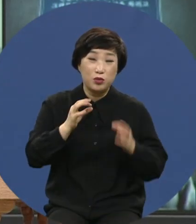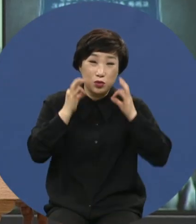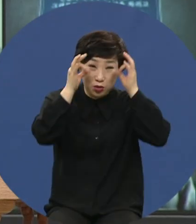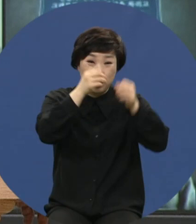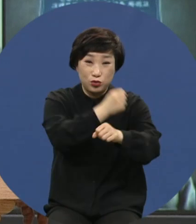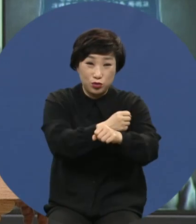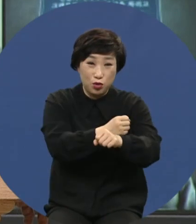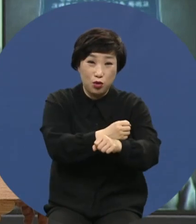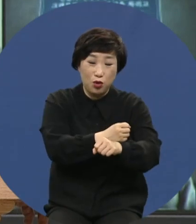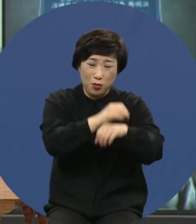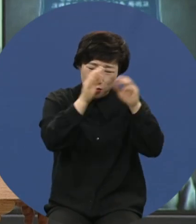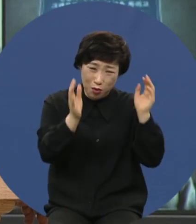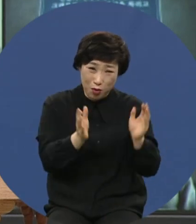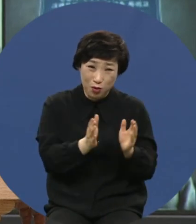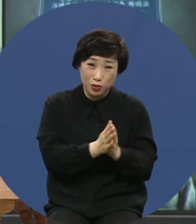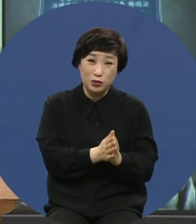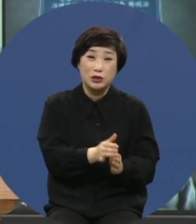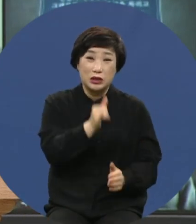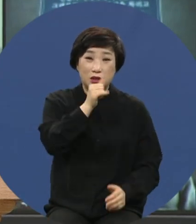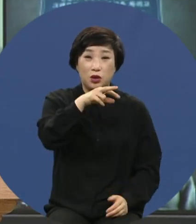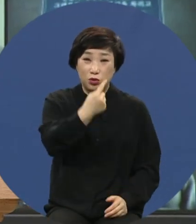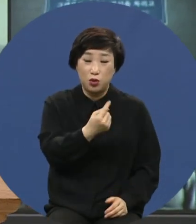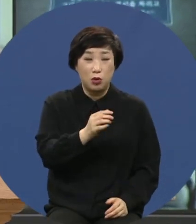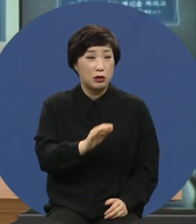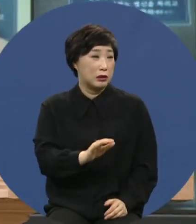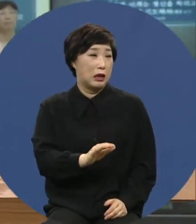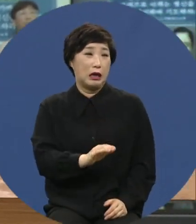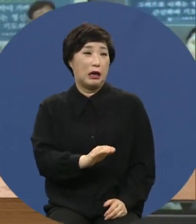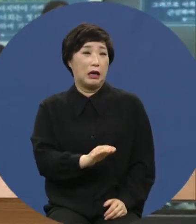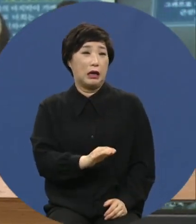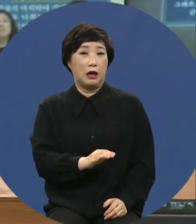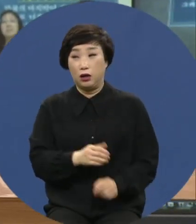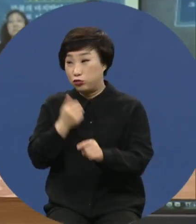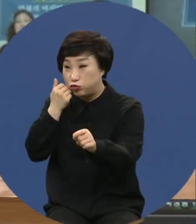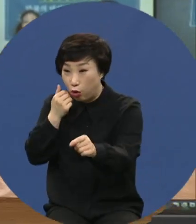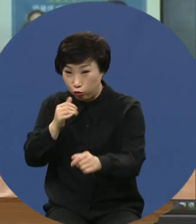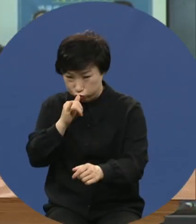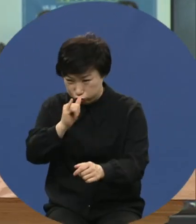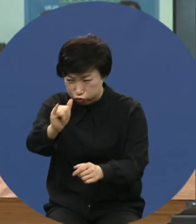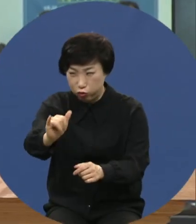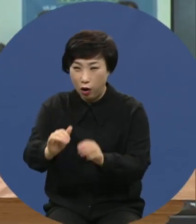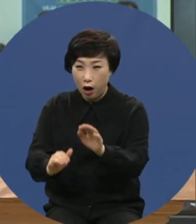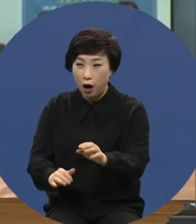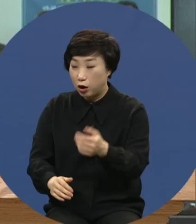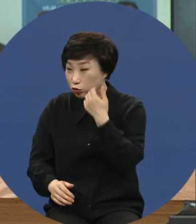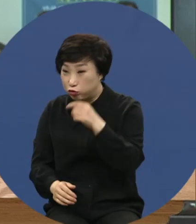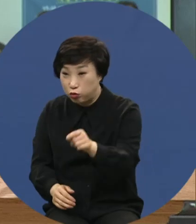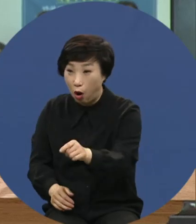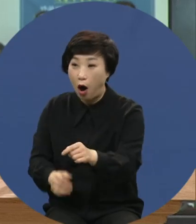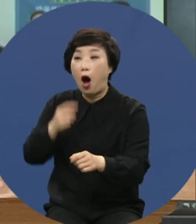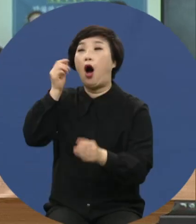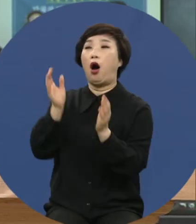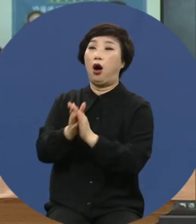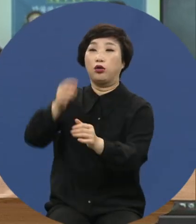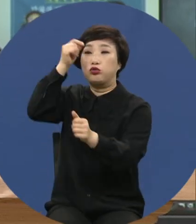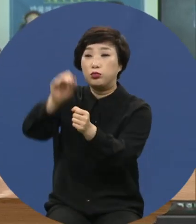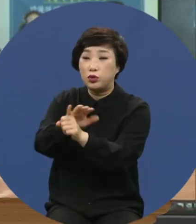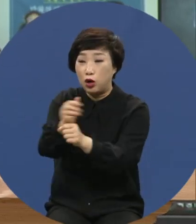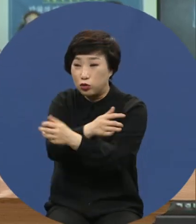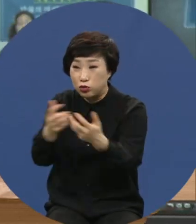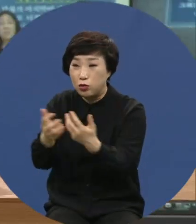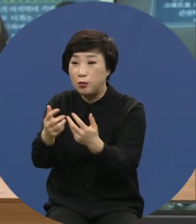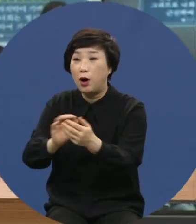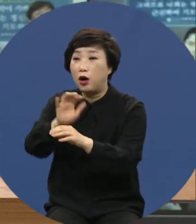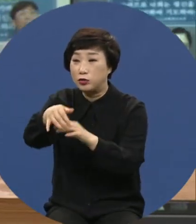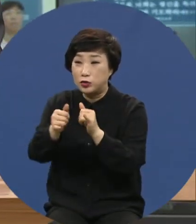노력과 수고를 다 아주 저 사람 훌륭한 사람이요, 저 사람 박애주의가 넘치는